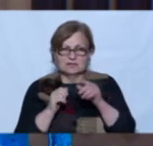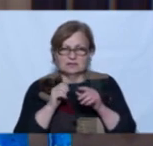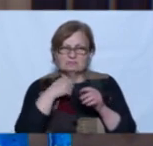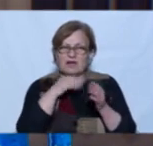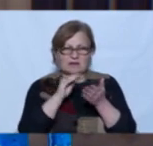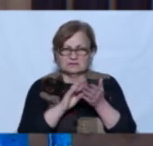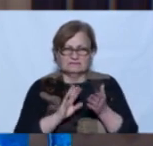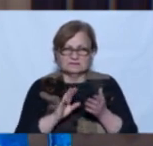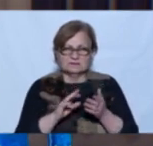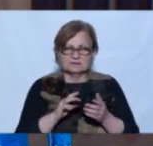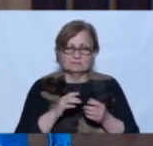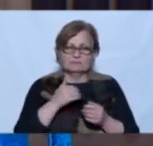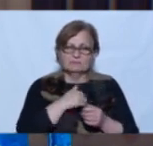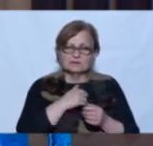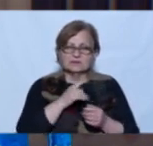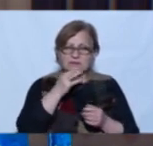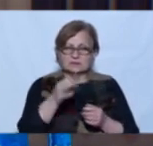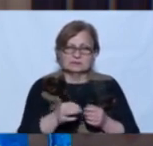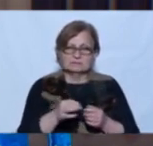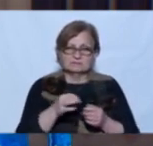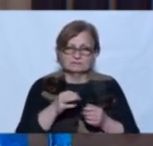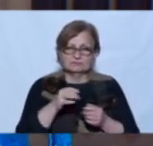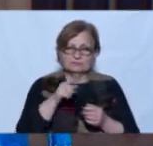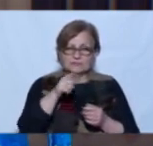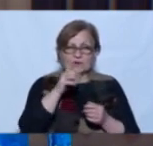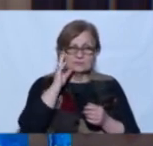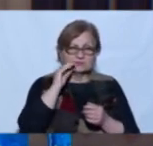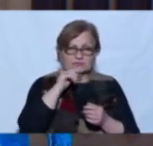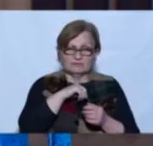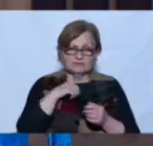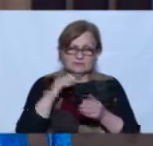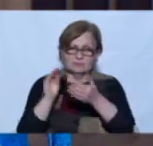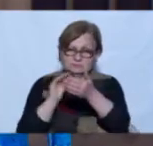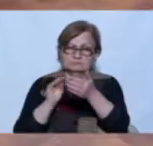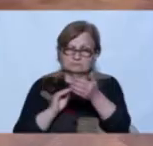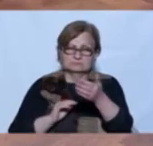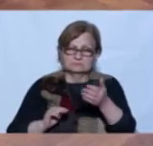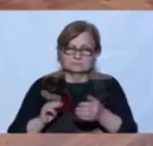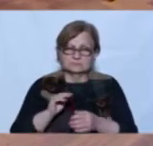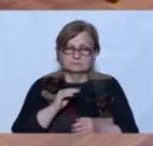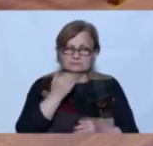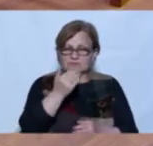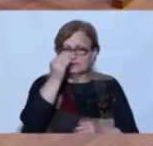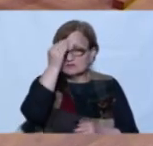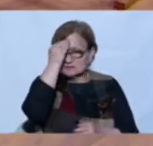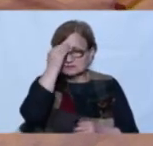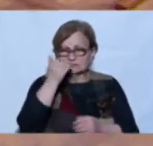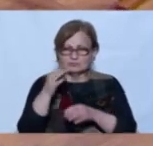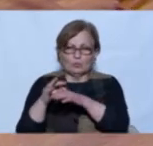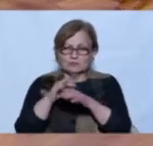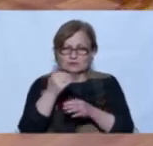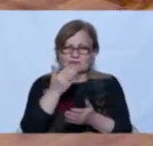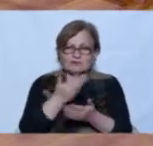მოიცავს ის დასკვნა. მინდა გითხრათ, რომ როცა თქვენ ჩამოაყალიბებთ ამ თქვენს არგუმენტებს